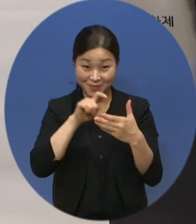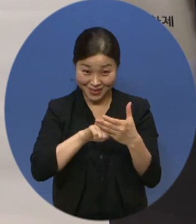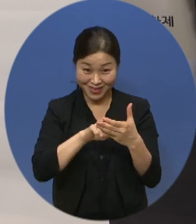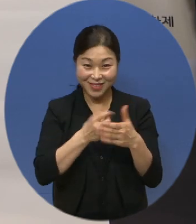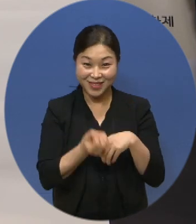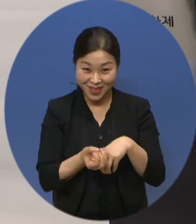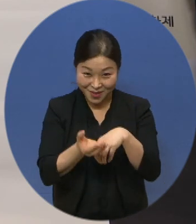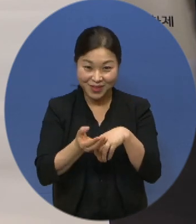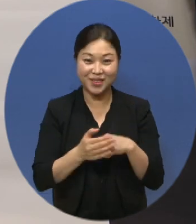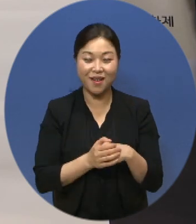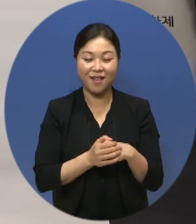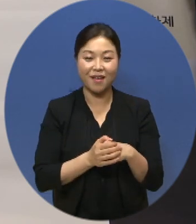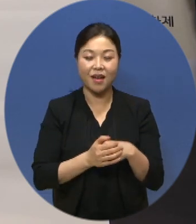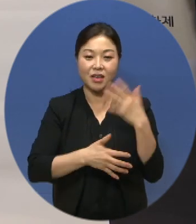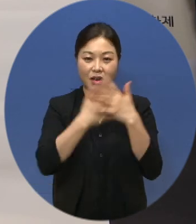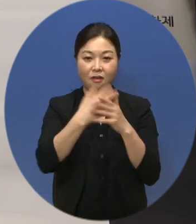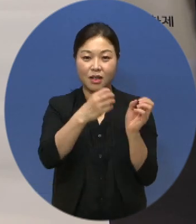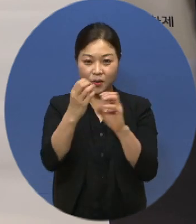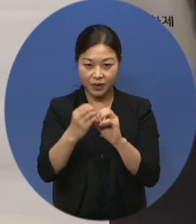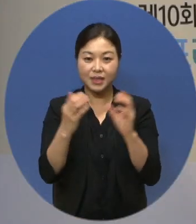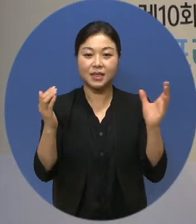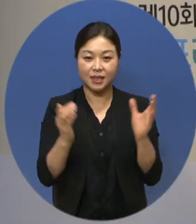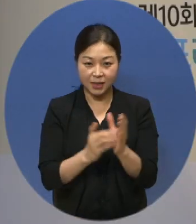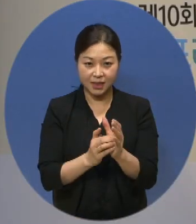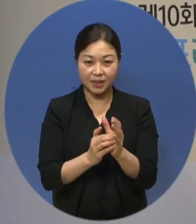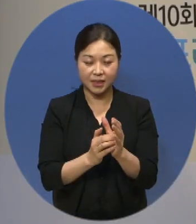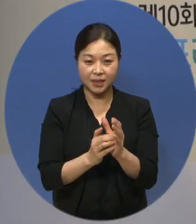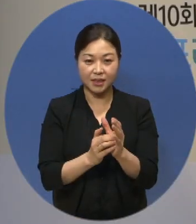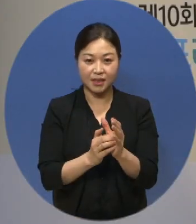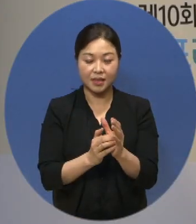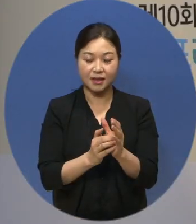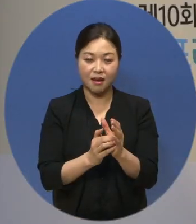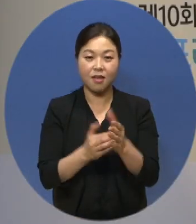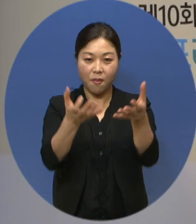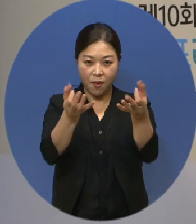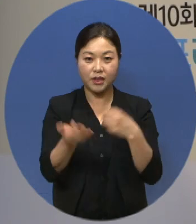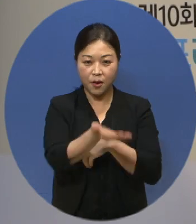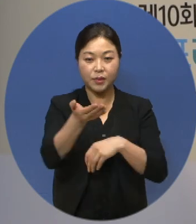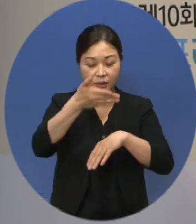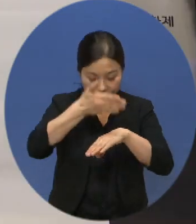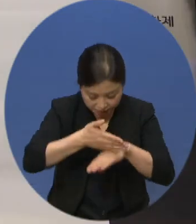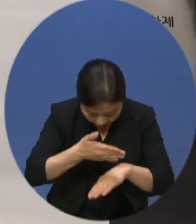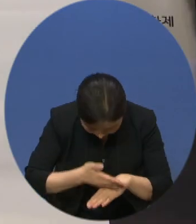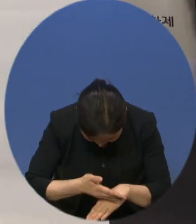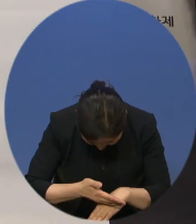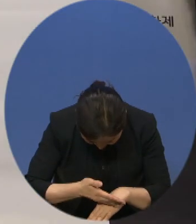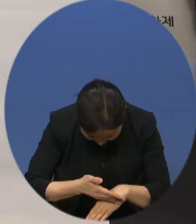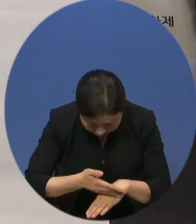전하면서요. 시네토크 마무리하겠습니다. 끝까지 함께해 주신 여러분 고맙습니다.